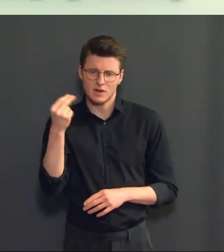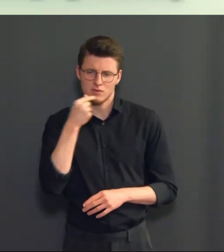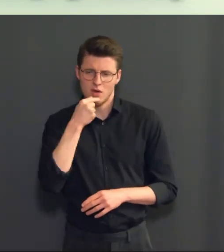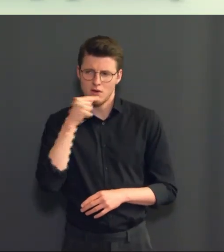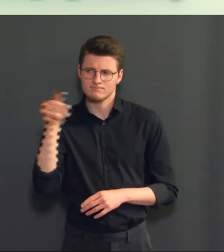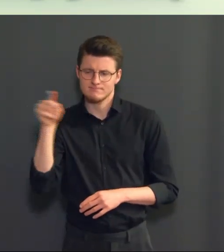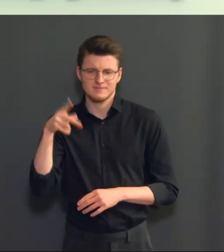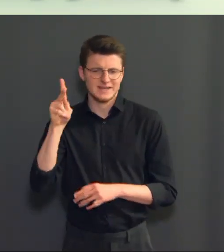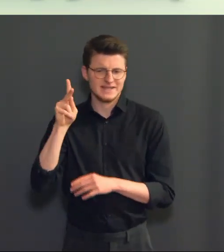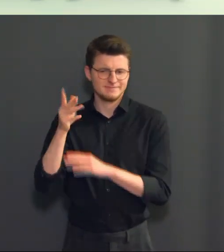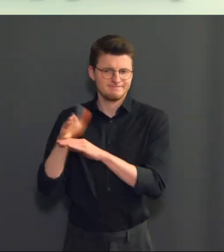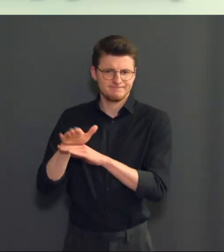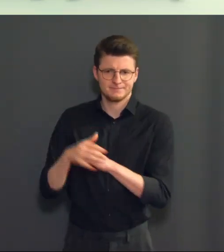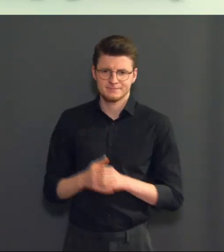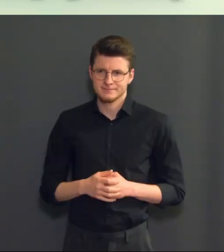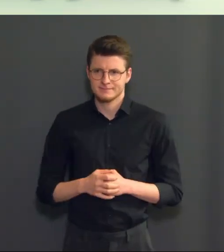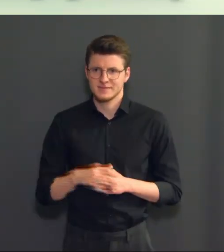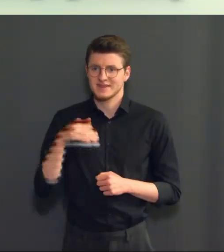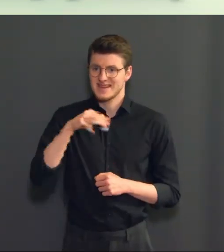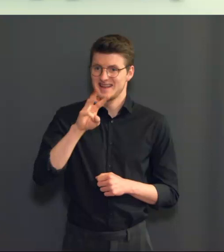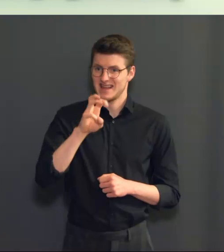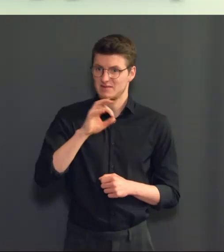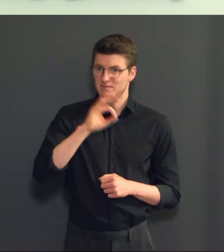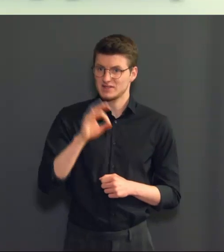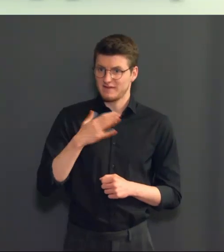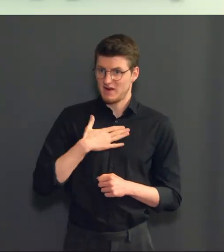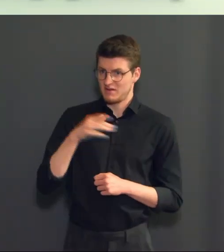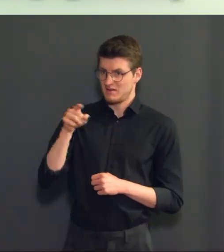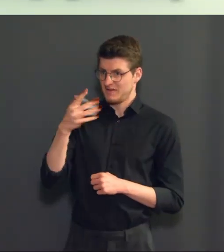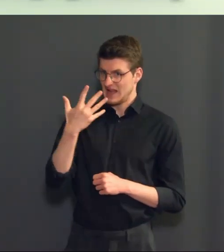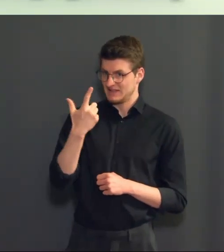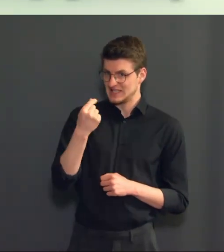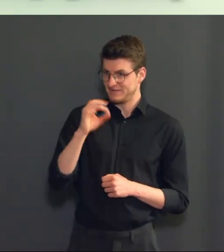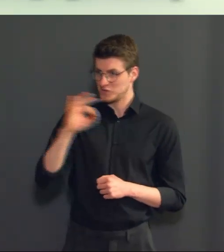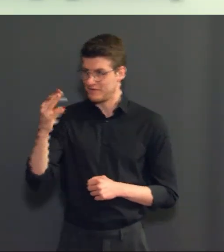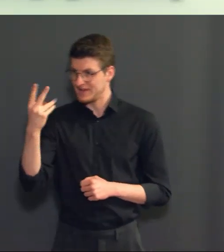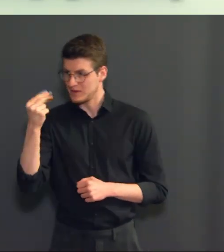39% van de overlijdens was tussen 75 en 84 jaar.